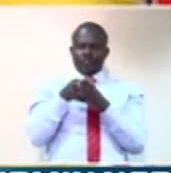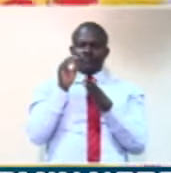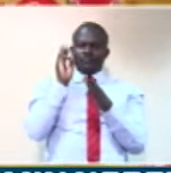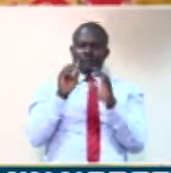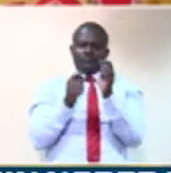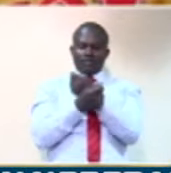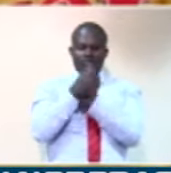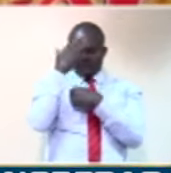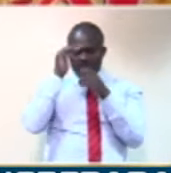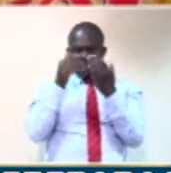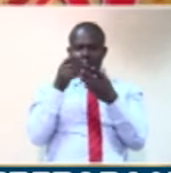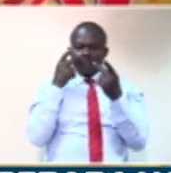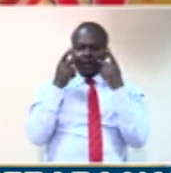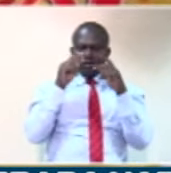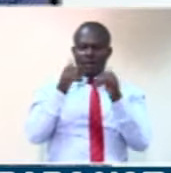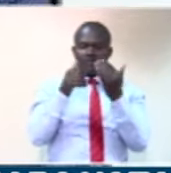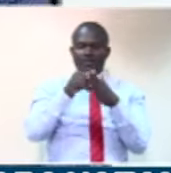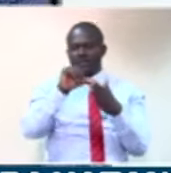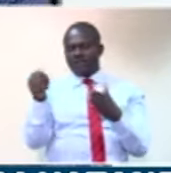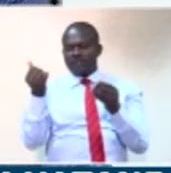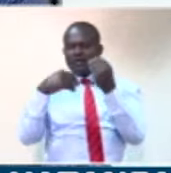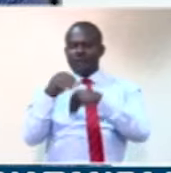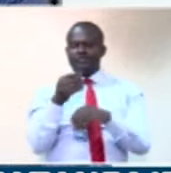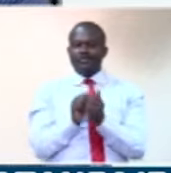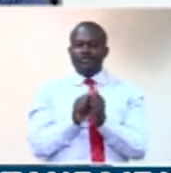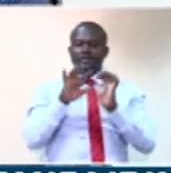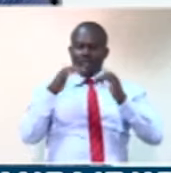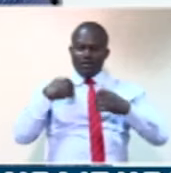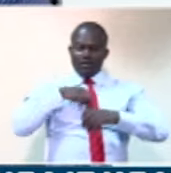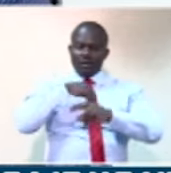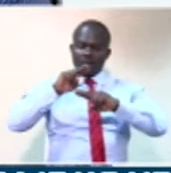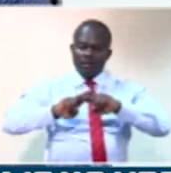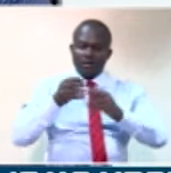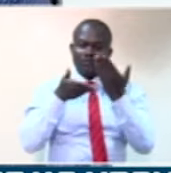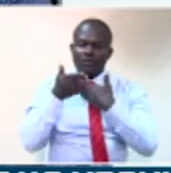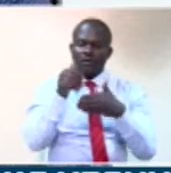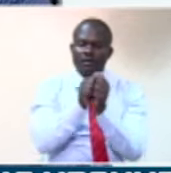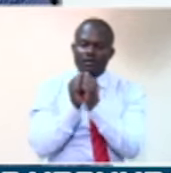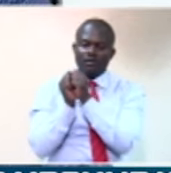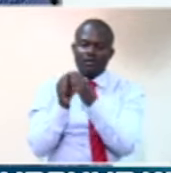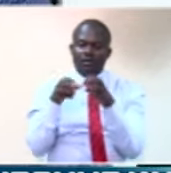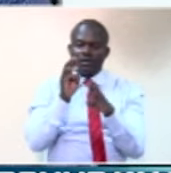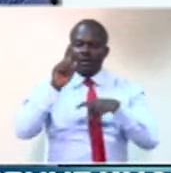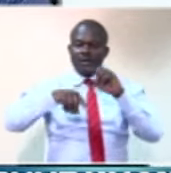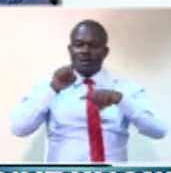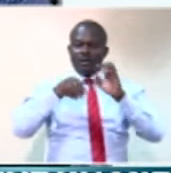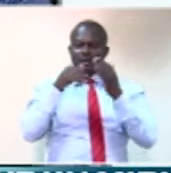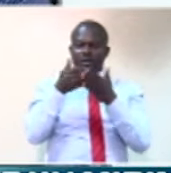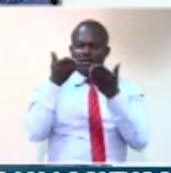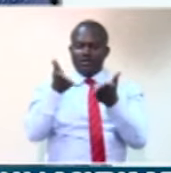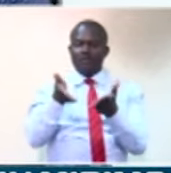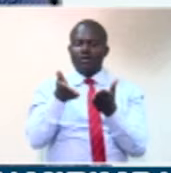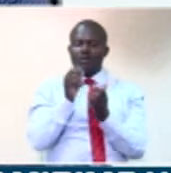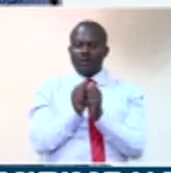kuko nabo basanze imikino ari ikindi gicuruzwa. Ni gute twakwicara tukaganirira hamwe ku buryo ya politike iriho ya